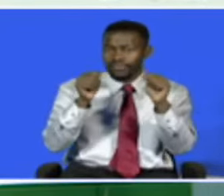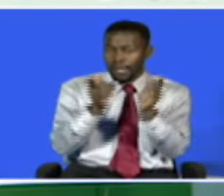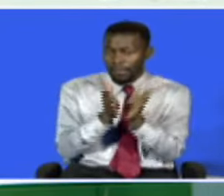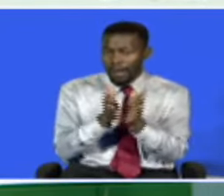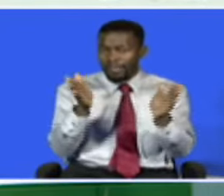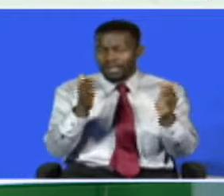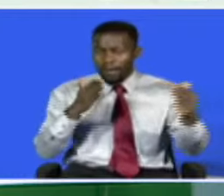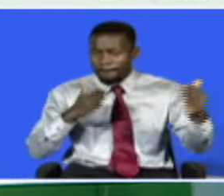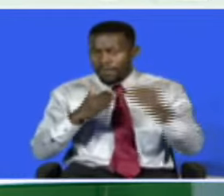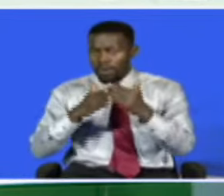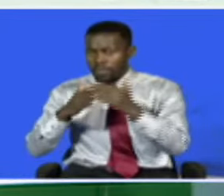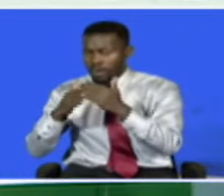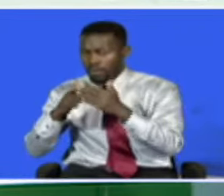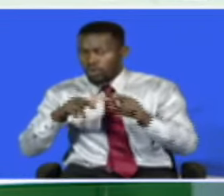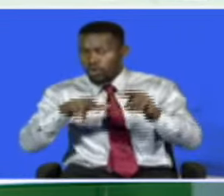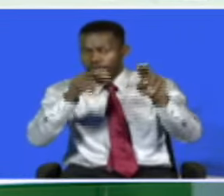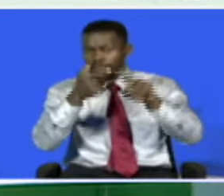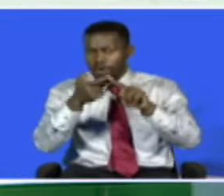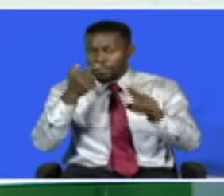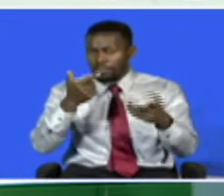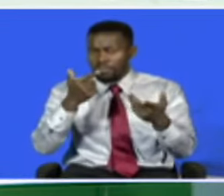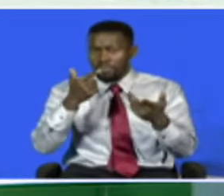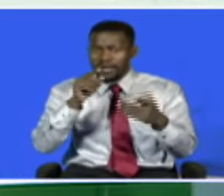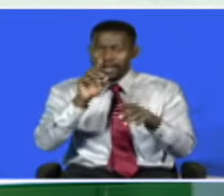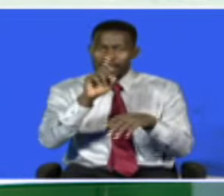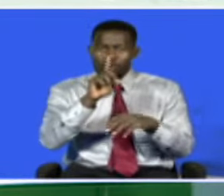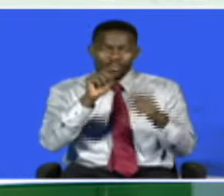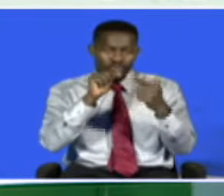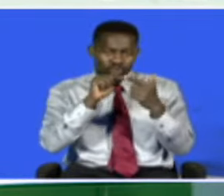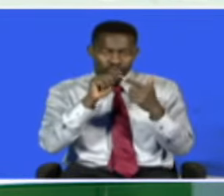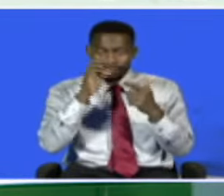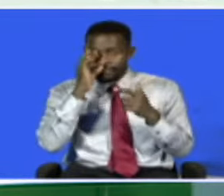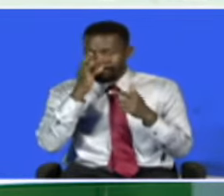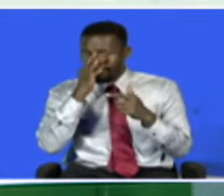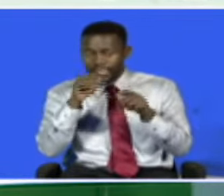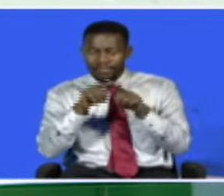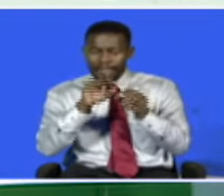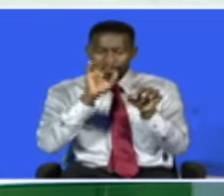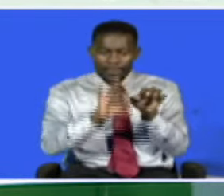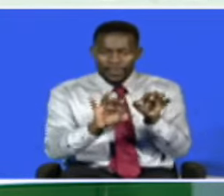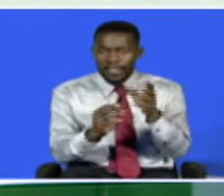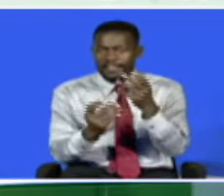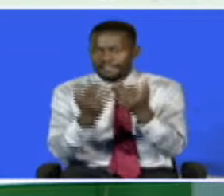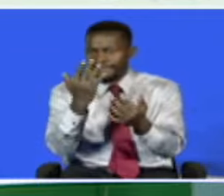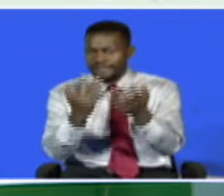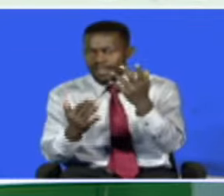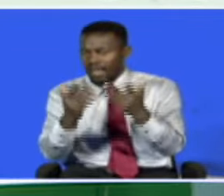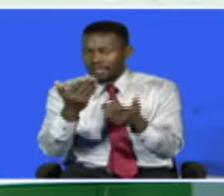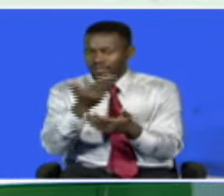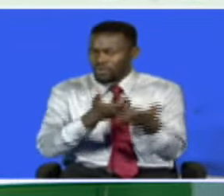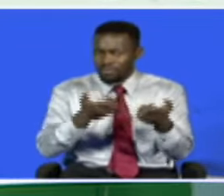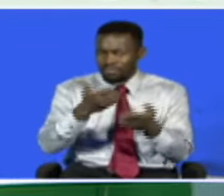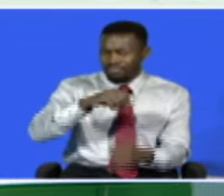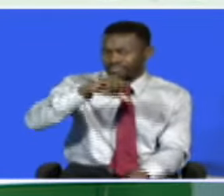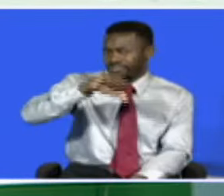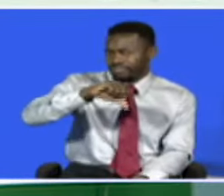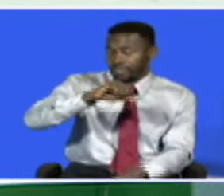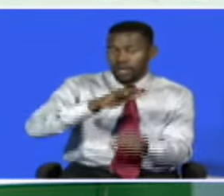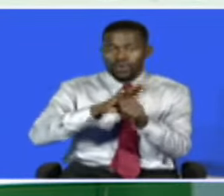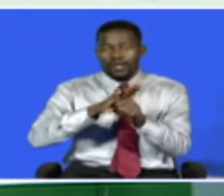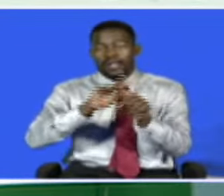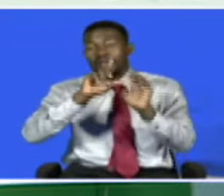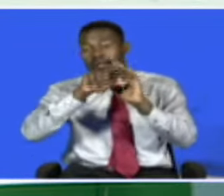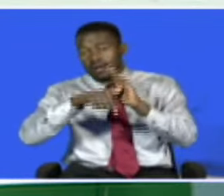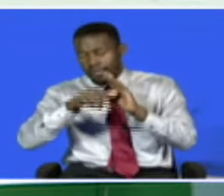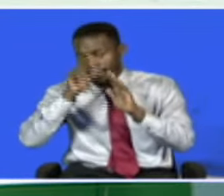kutoka Nairobi kuelekea mjini Nyeri na kuwasha moto mkubwa ambao uliolemaza uchukuzi. Hata hivyo, polisi walilazimika kutumia